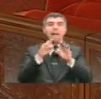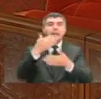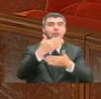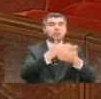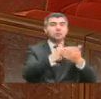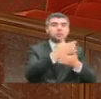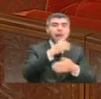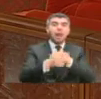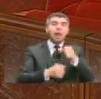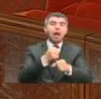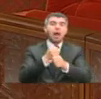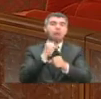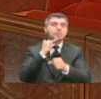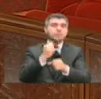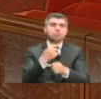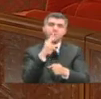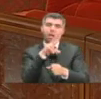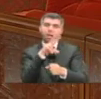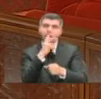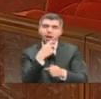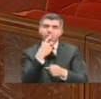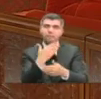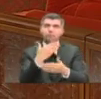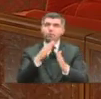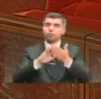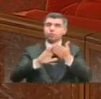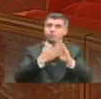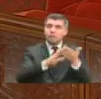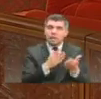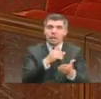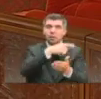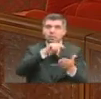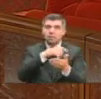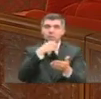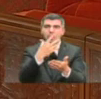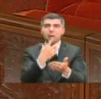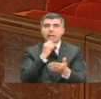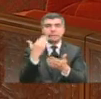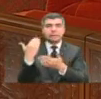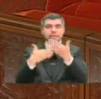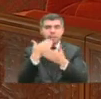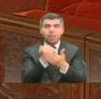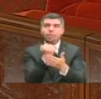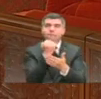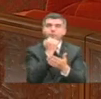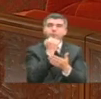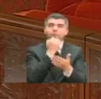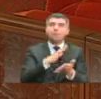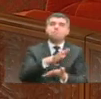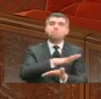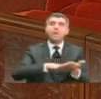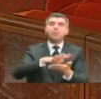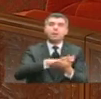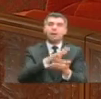الأسف على بعض الجمعيات اللي فيها تضارب المصالح، فيها منتخبين كانوا كيستافدوا، فيها اشكال اللي على كل حال هذا الدور ديال